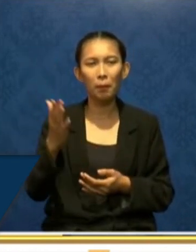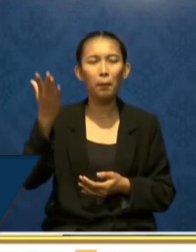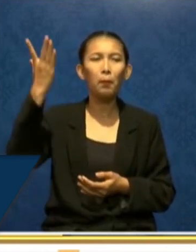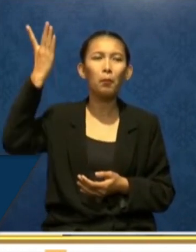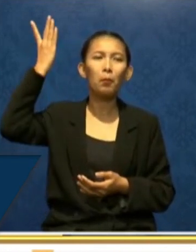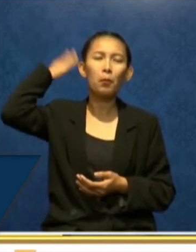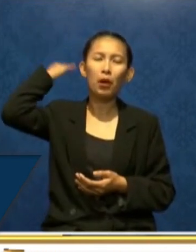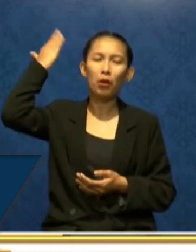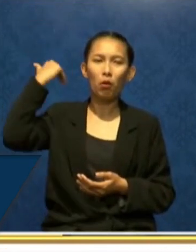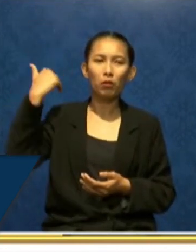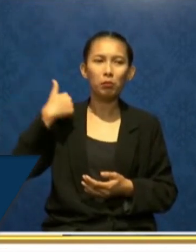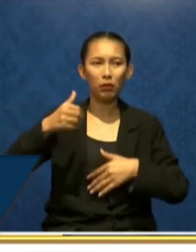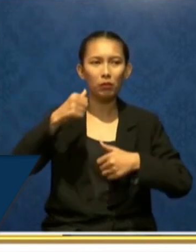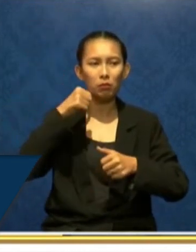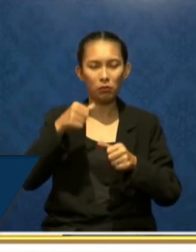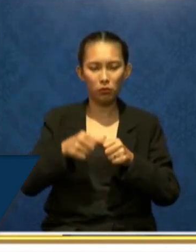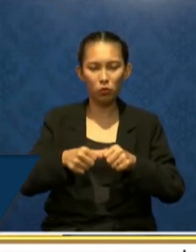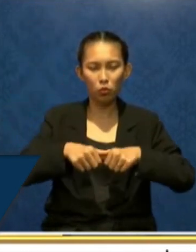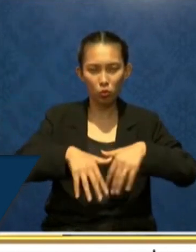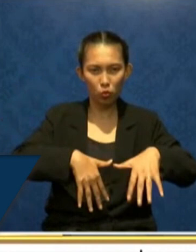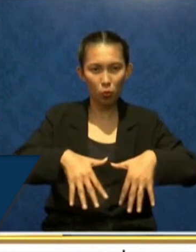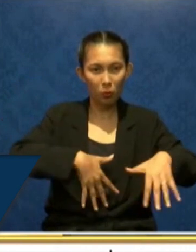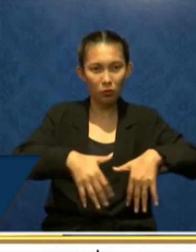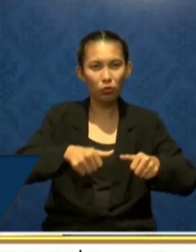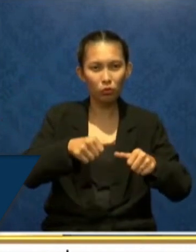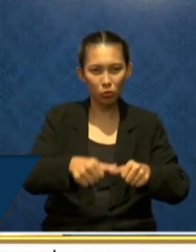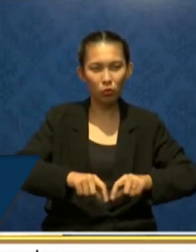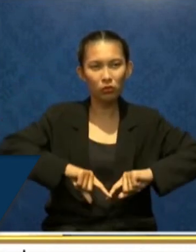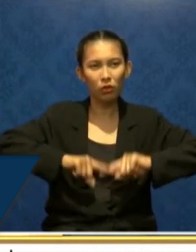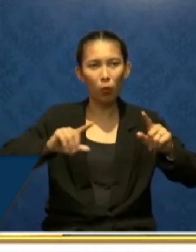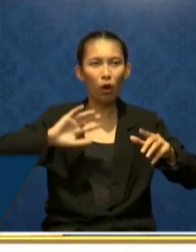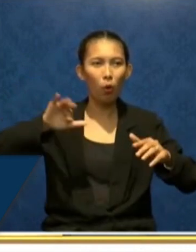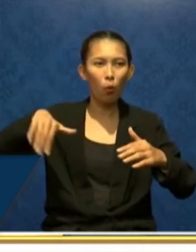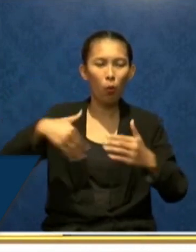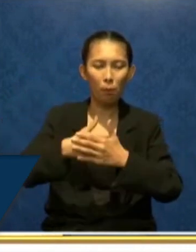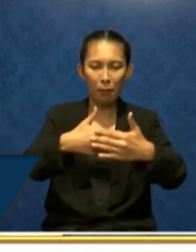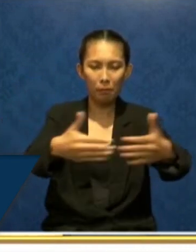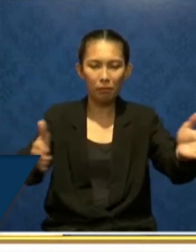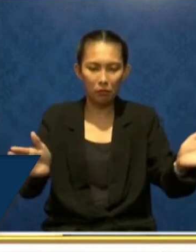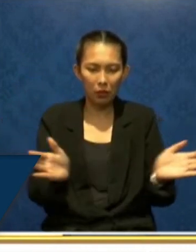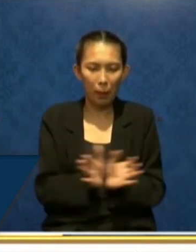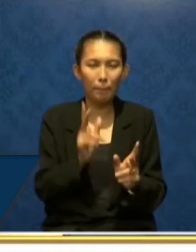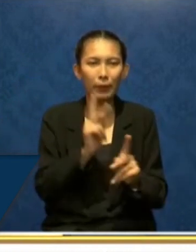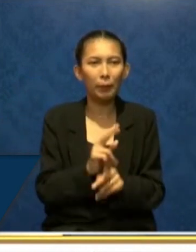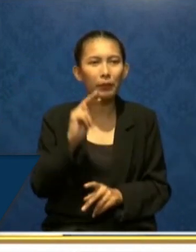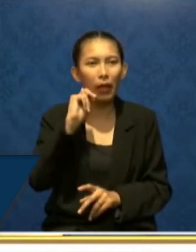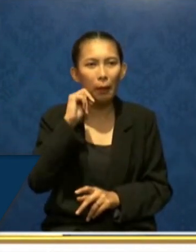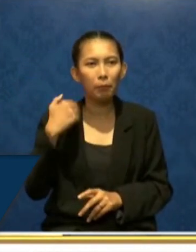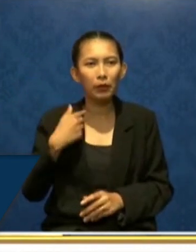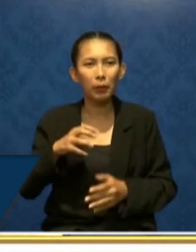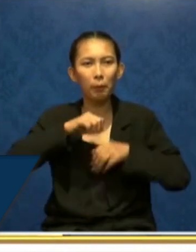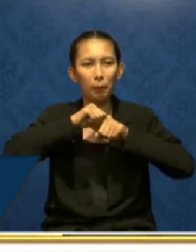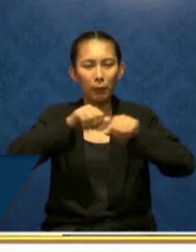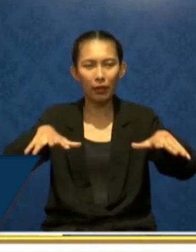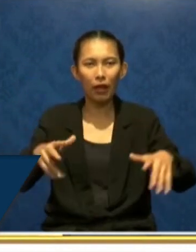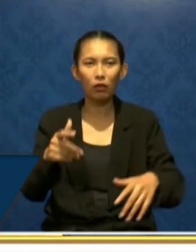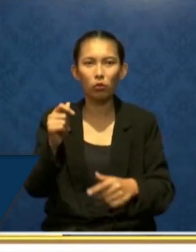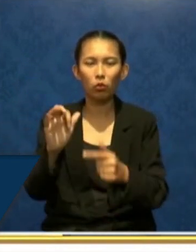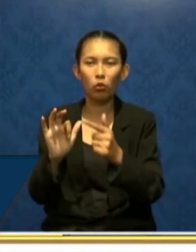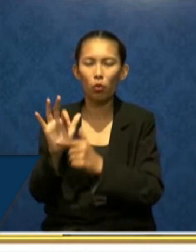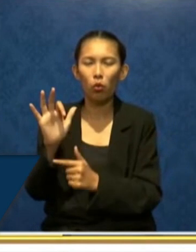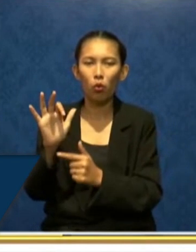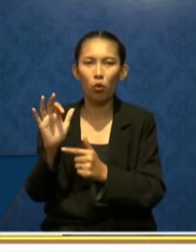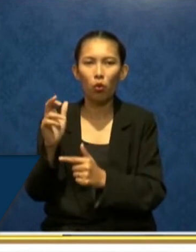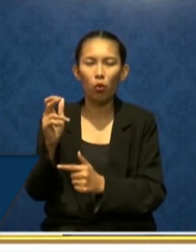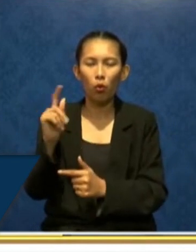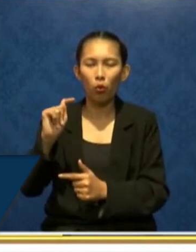พืที่พชายชนเนี่ อัสubersยูแต่ต่มา ป pink godดตัดขาด ไม่